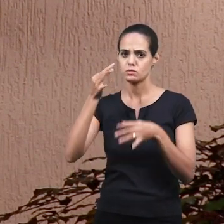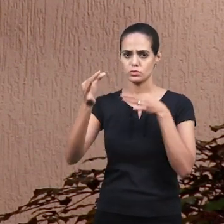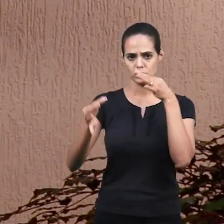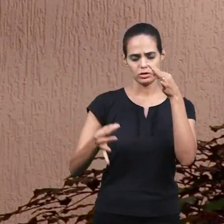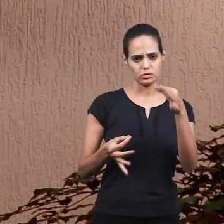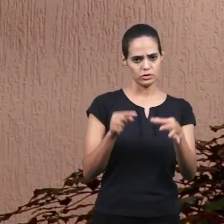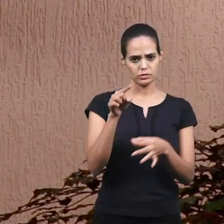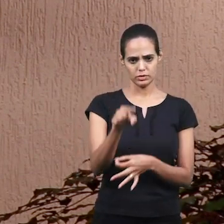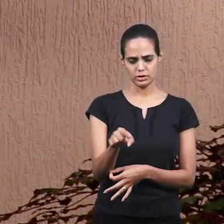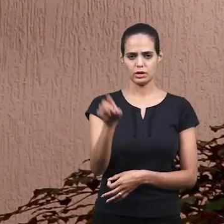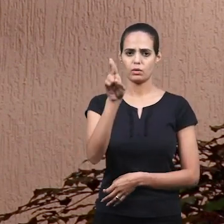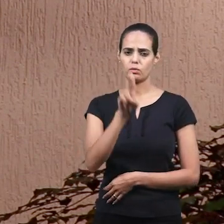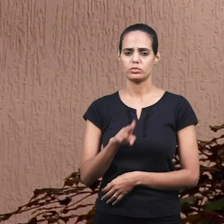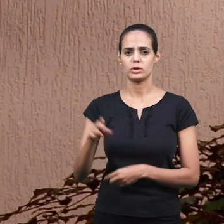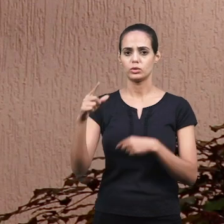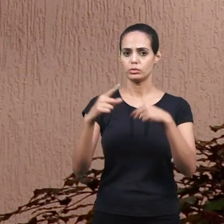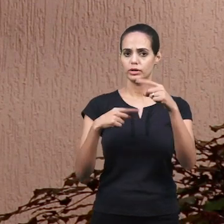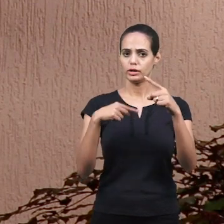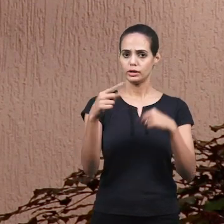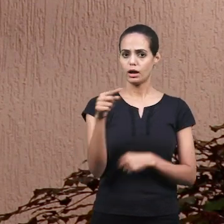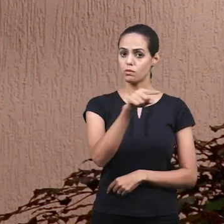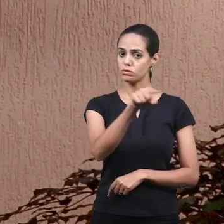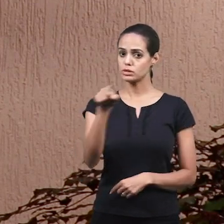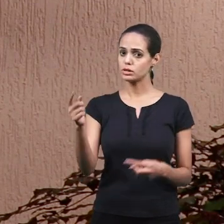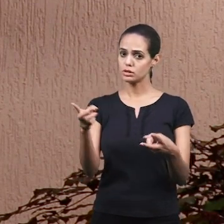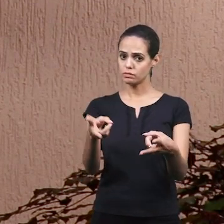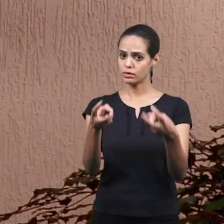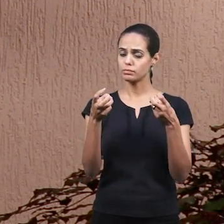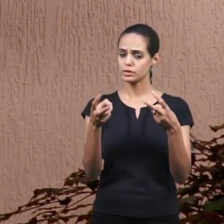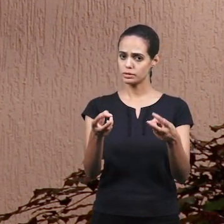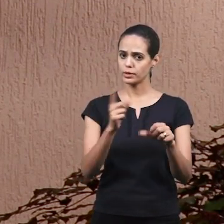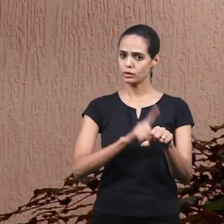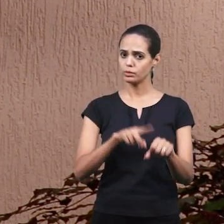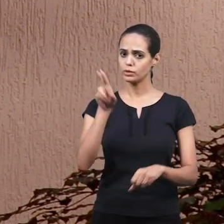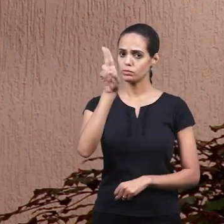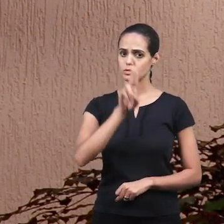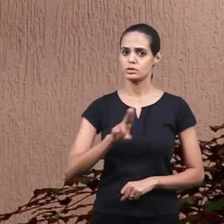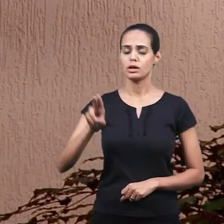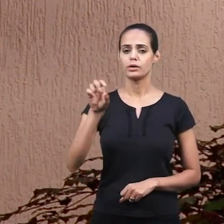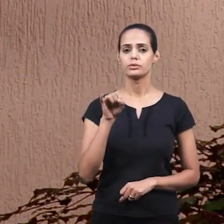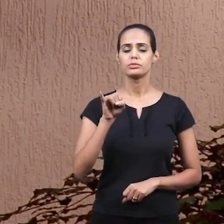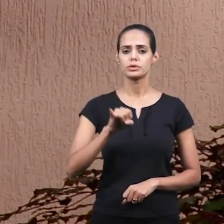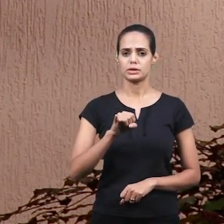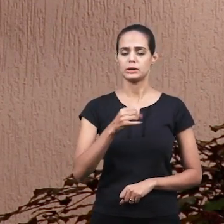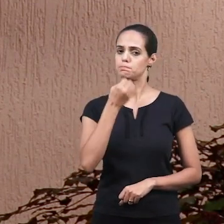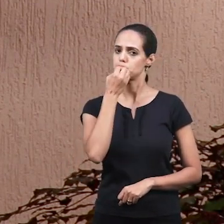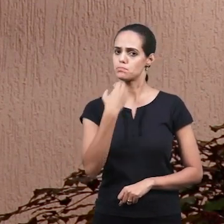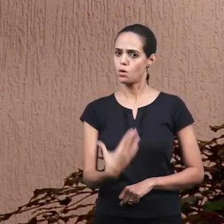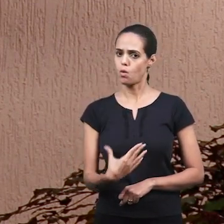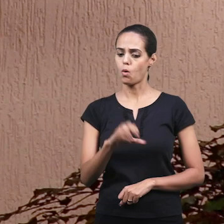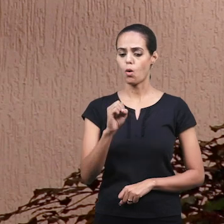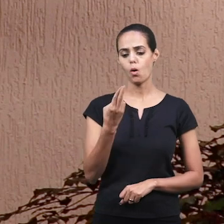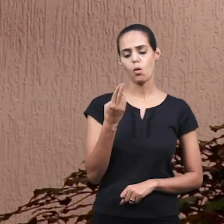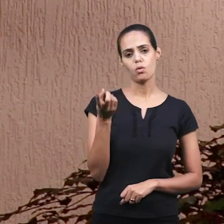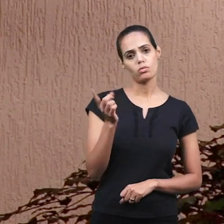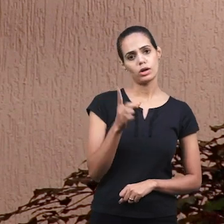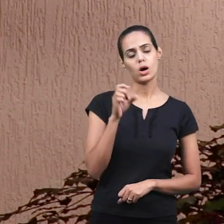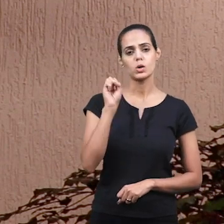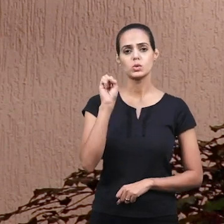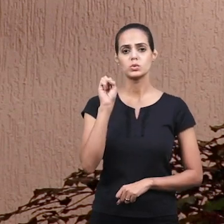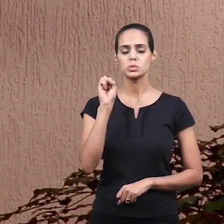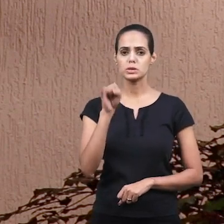la mesure que vous utilisez le matériel, vous allez vous apercevoir s'il est utile ou non, s'il